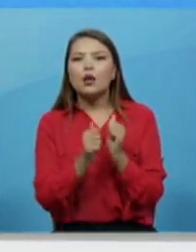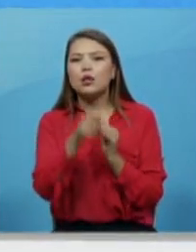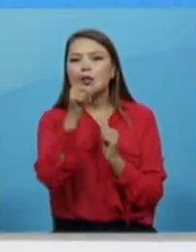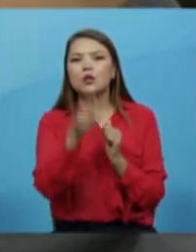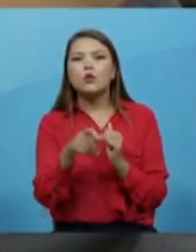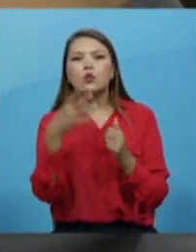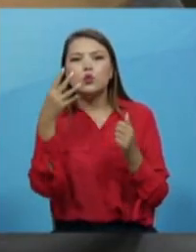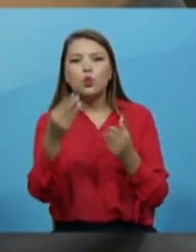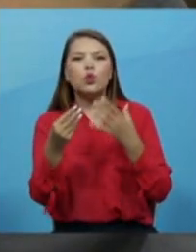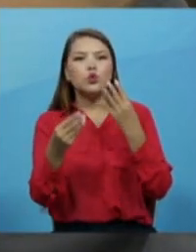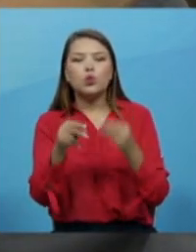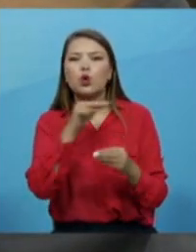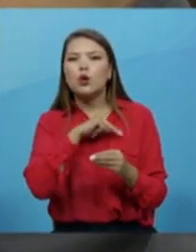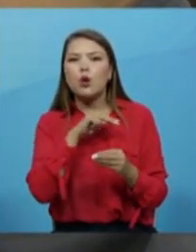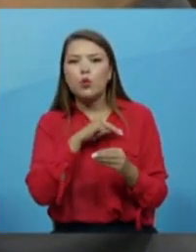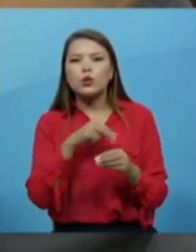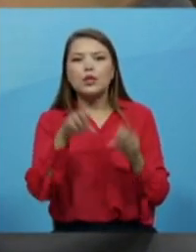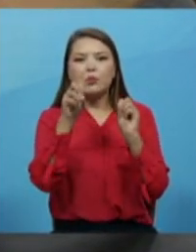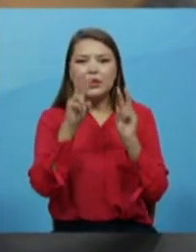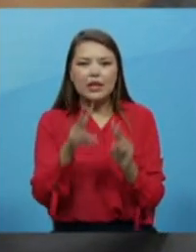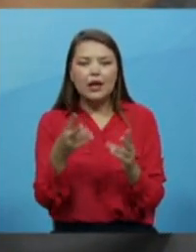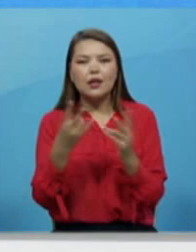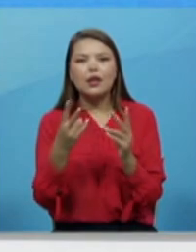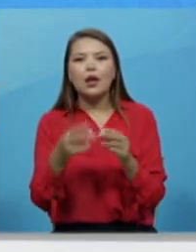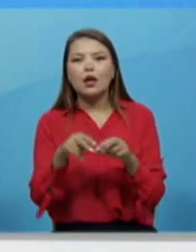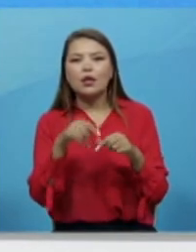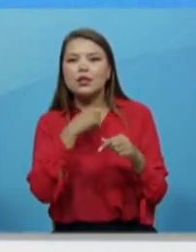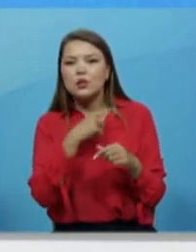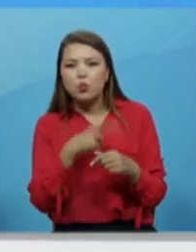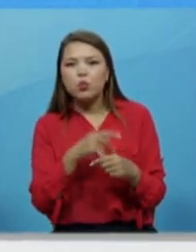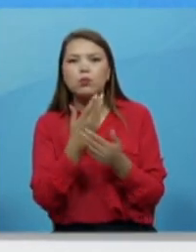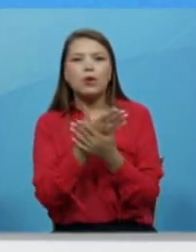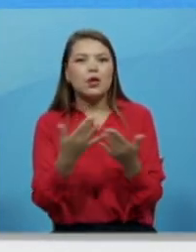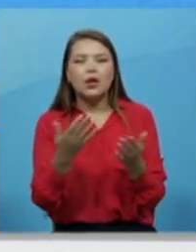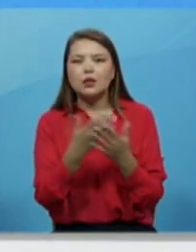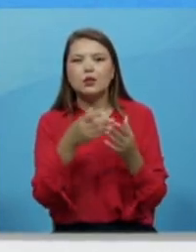өзінің талаптары бар. Егер жұмыссыз